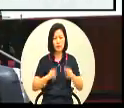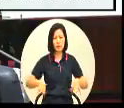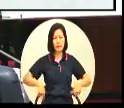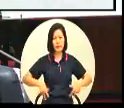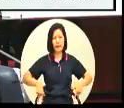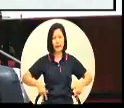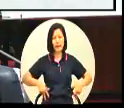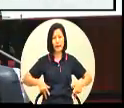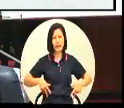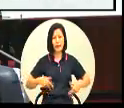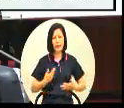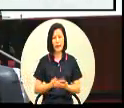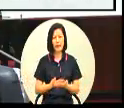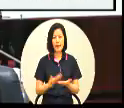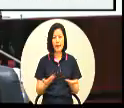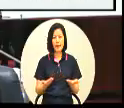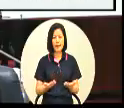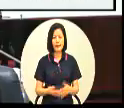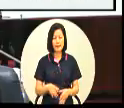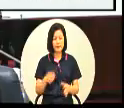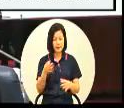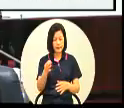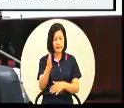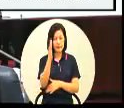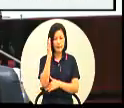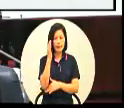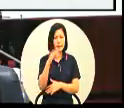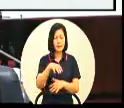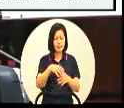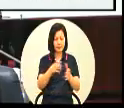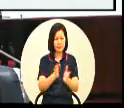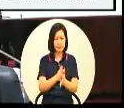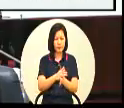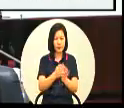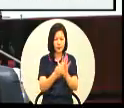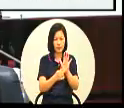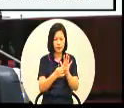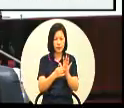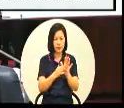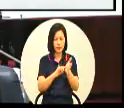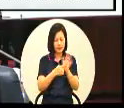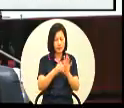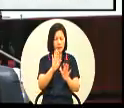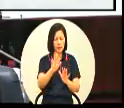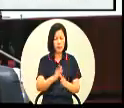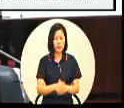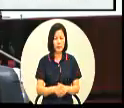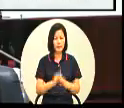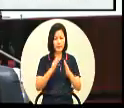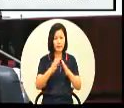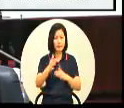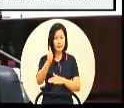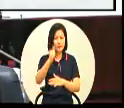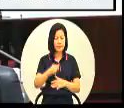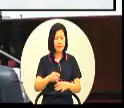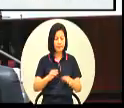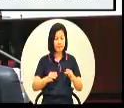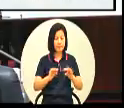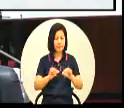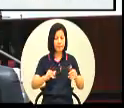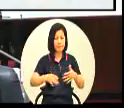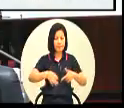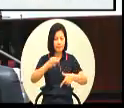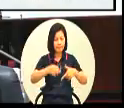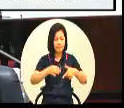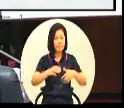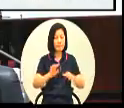但是今仔日这件代志，财政部已经表明立场了，请教我们的市长，将对我们的地价税带给我们的高